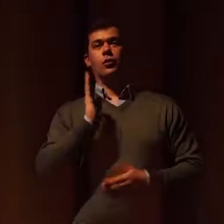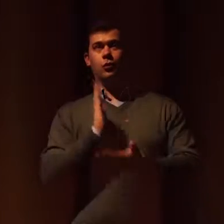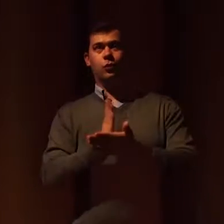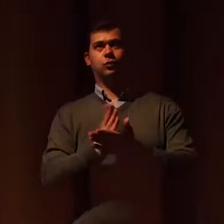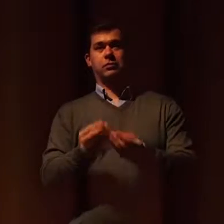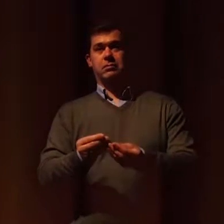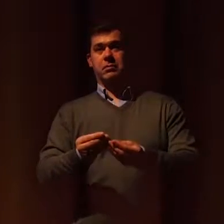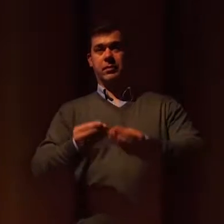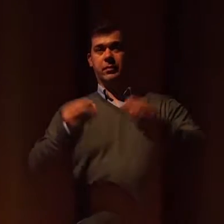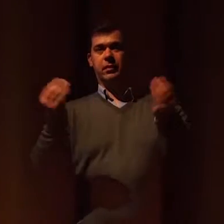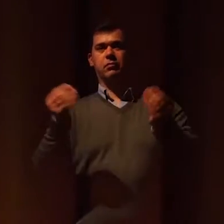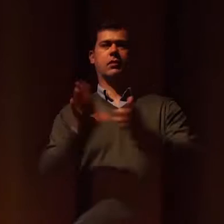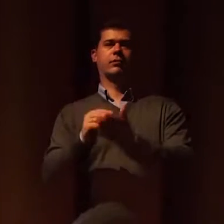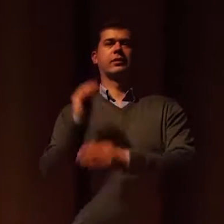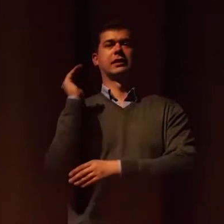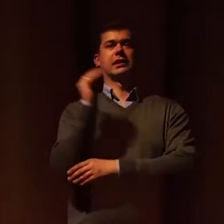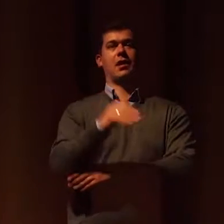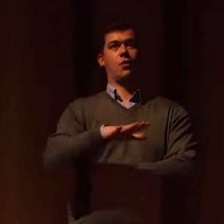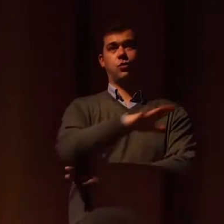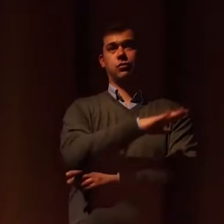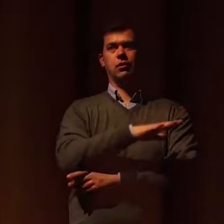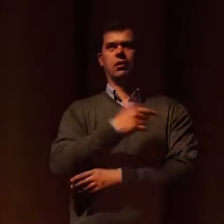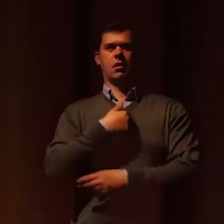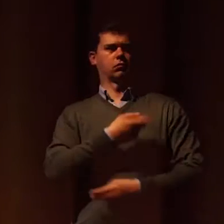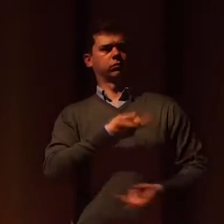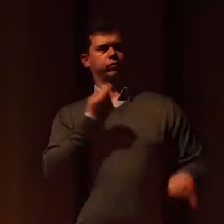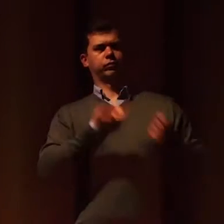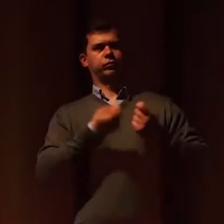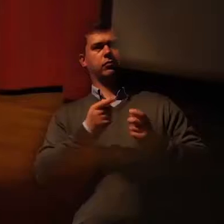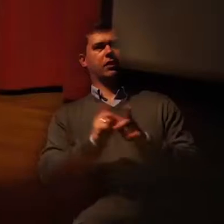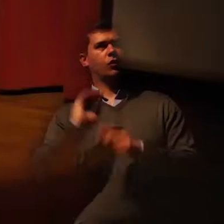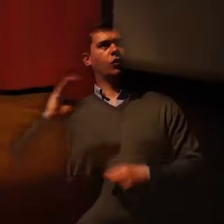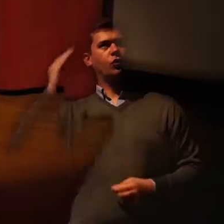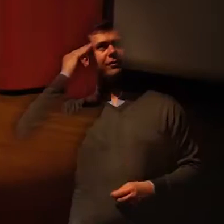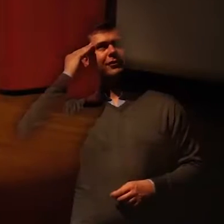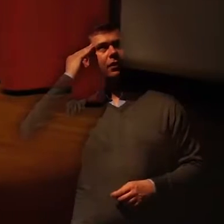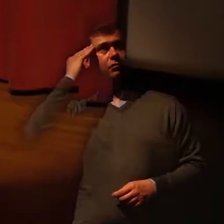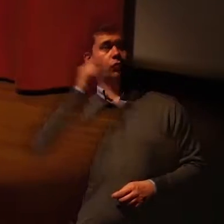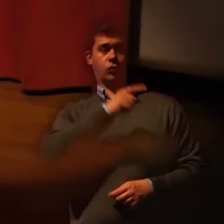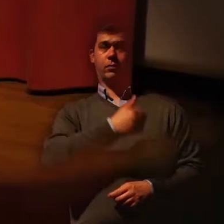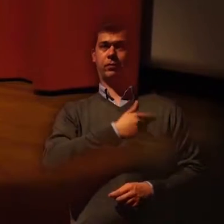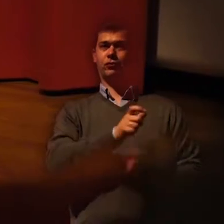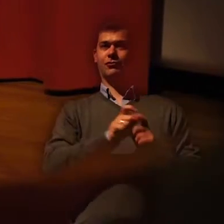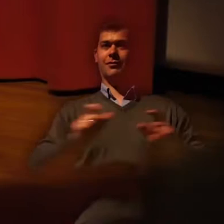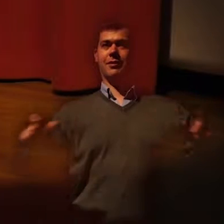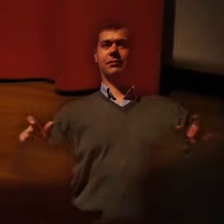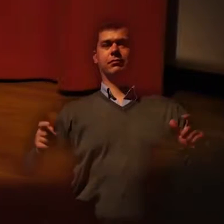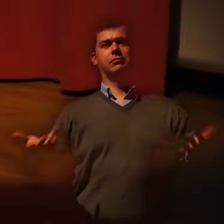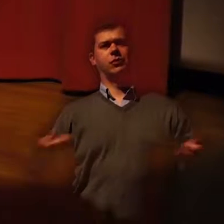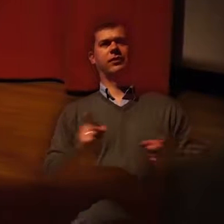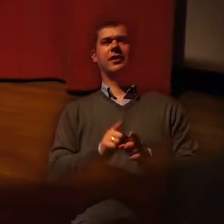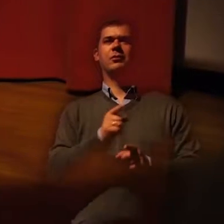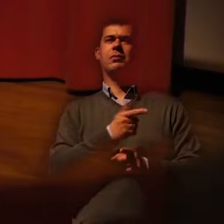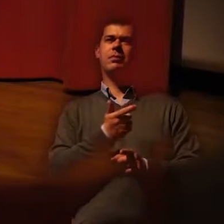mieć szansę wyjeżdżania na zachód zaczęłam też dowiadywać się że to w tym czasie właściwie taka tendencja do